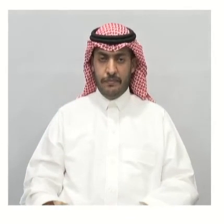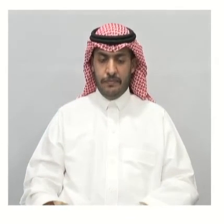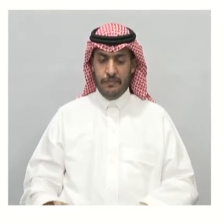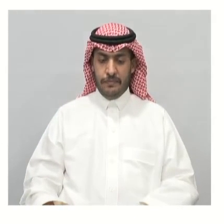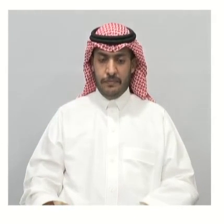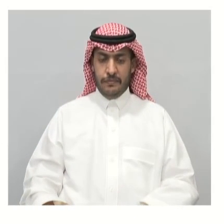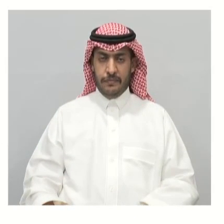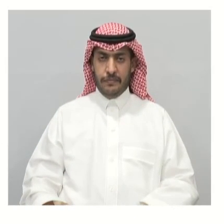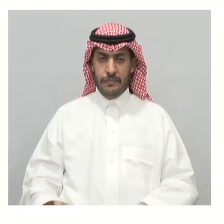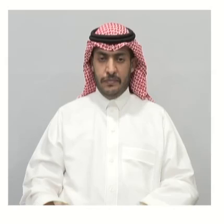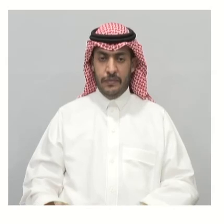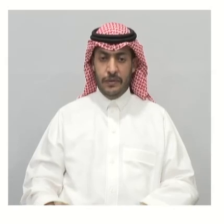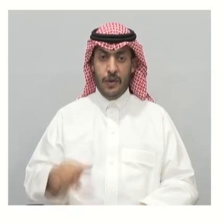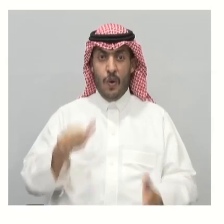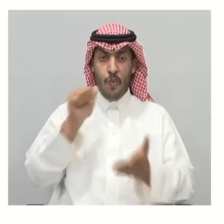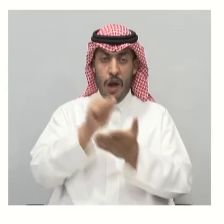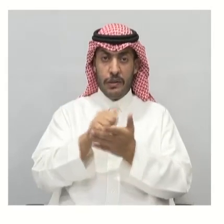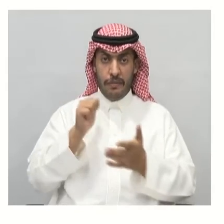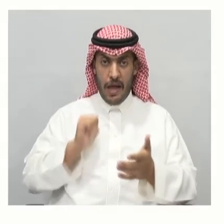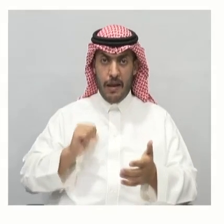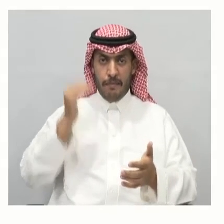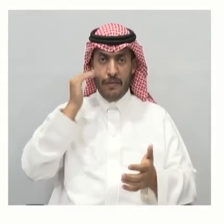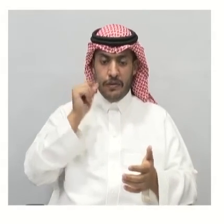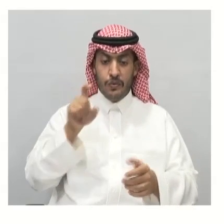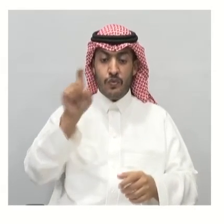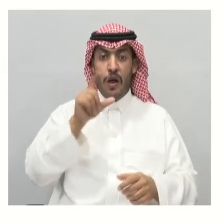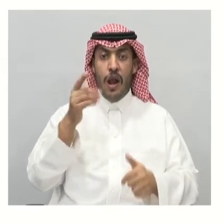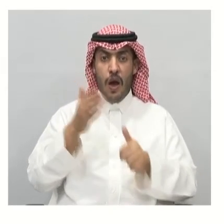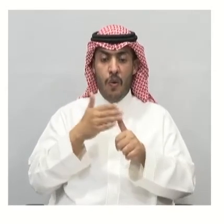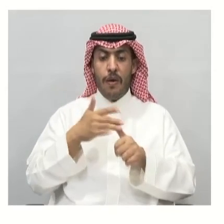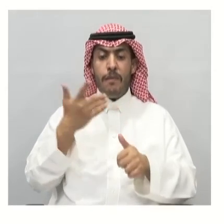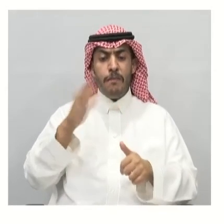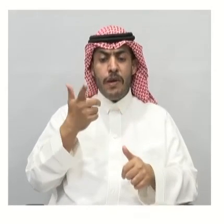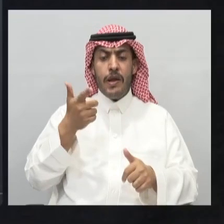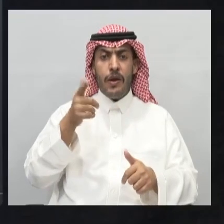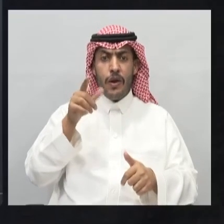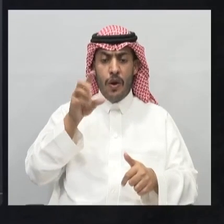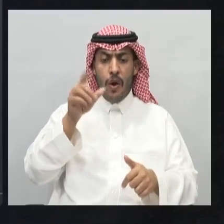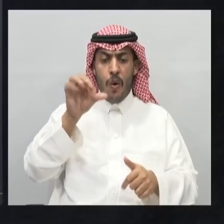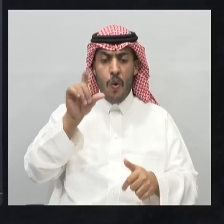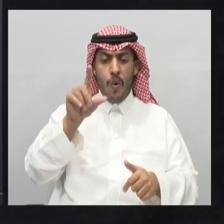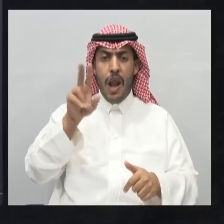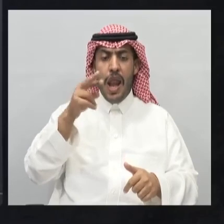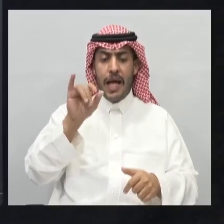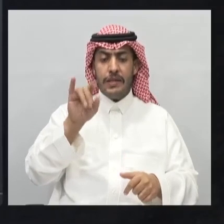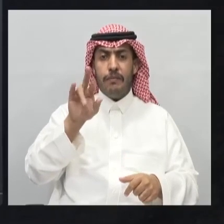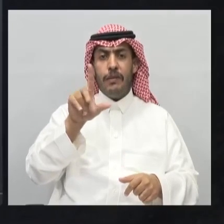للكعبه لدينا واجب طلابي وطالبات السؤال الاول من هم اولو العزم من